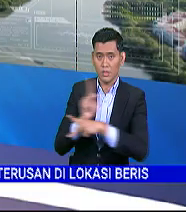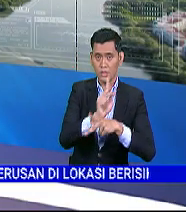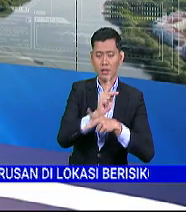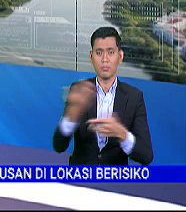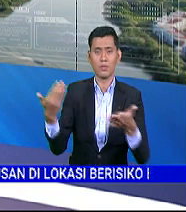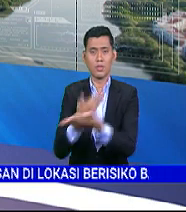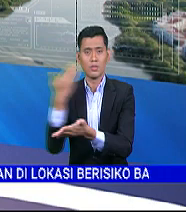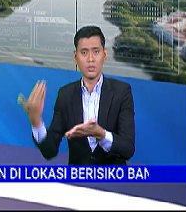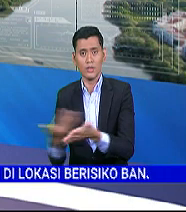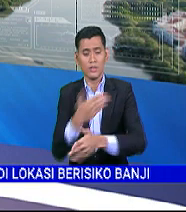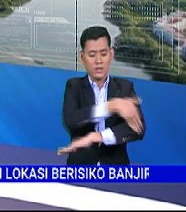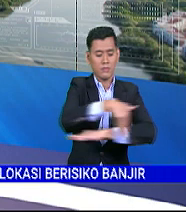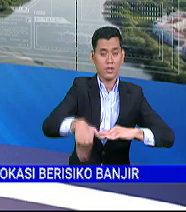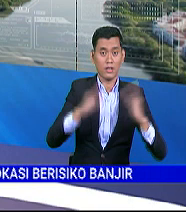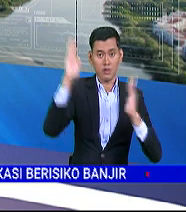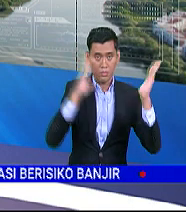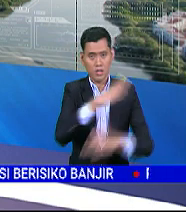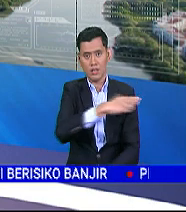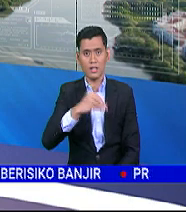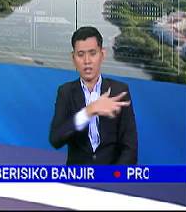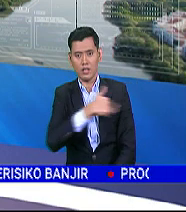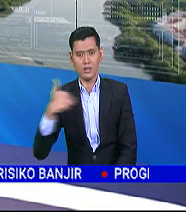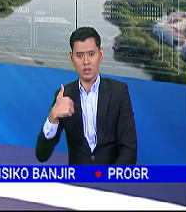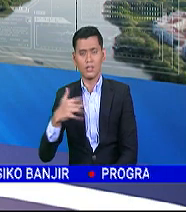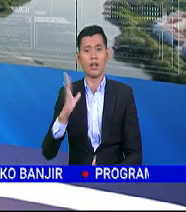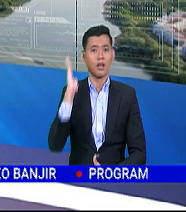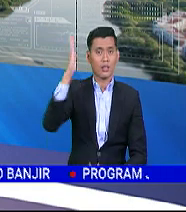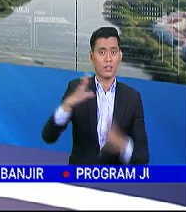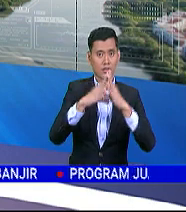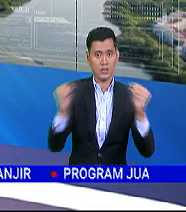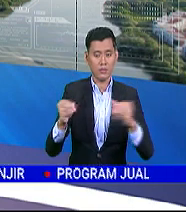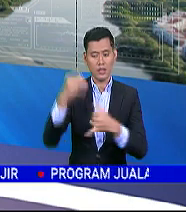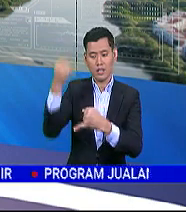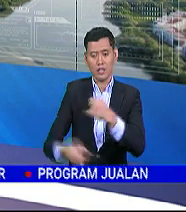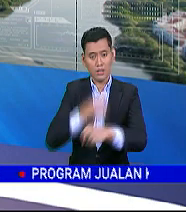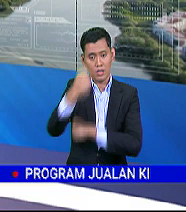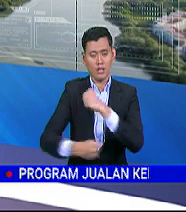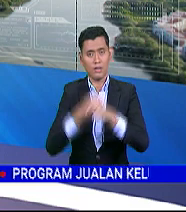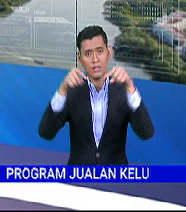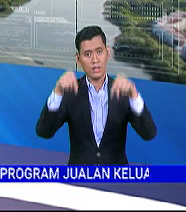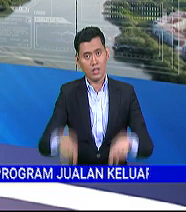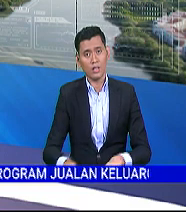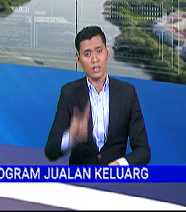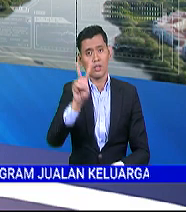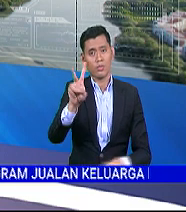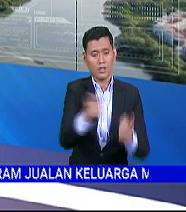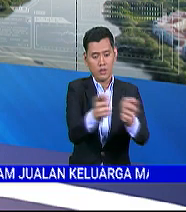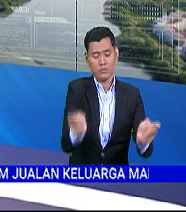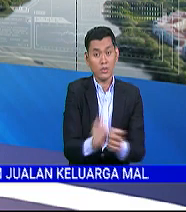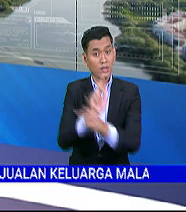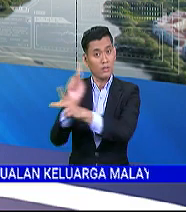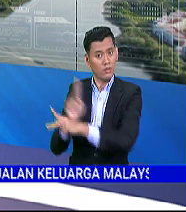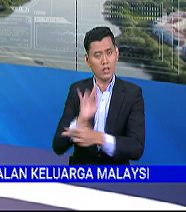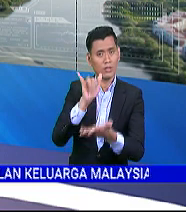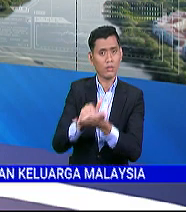membabitkan sempadan Malaysia-Indonesia dijangka siap pada penghujung tahun ini. Sejumlah 2 daripada pos kawalan berkenaan